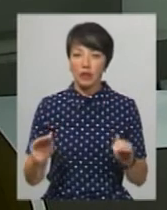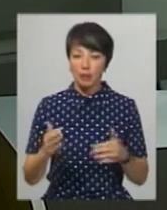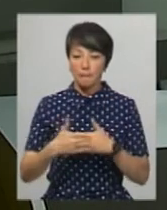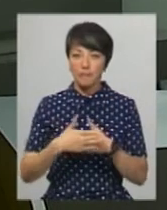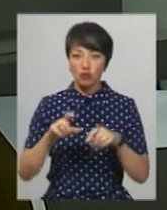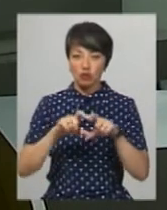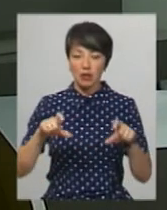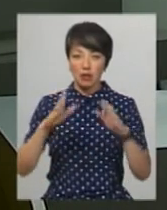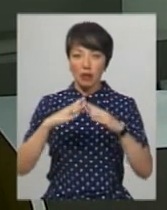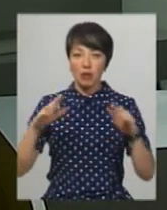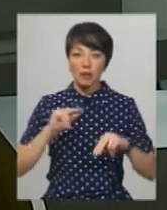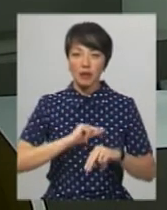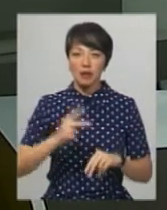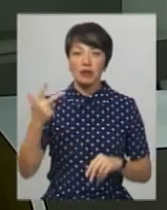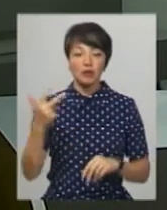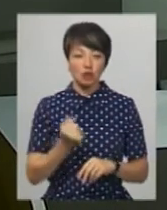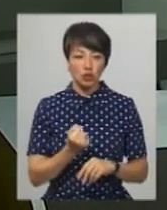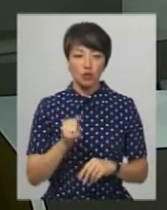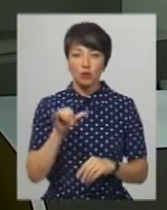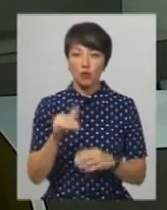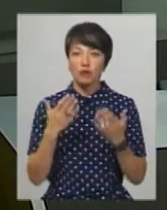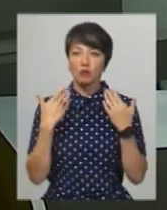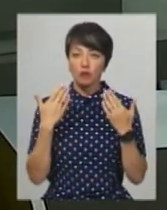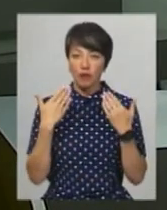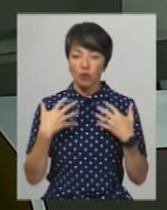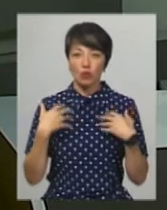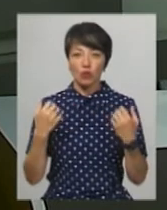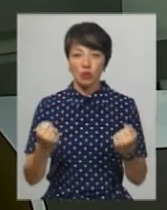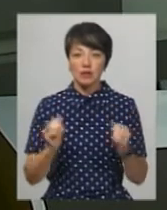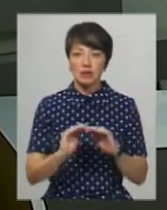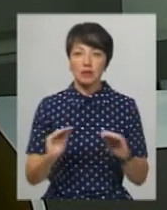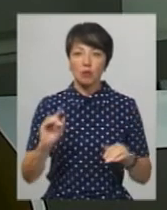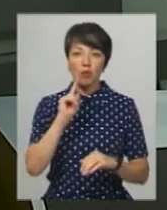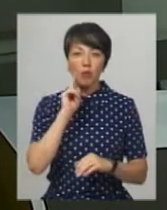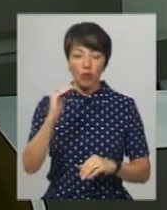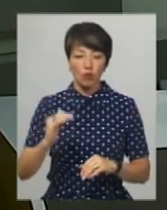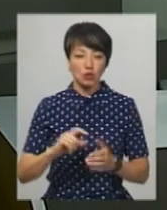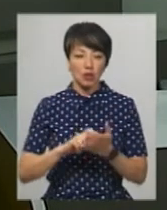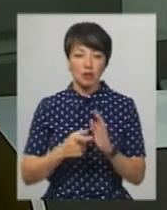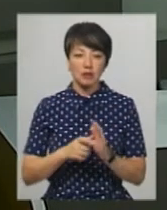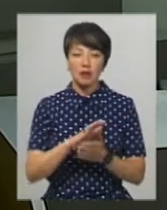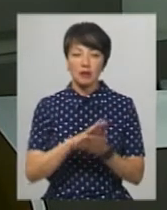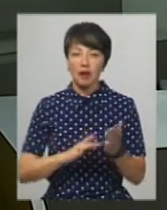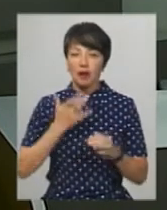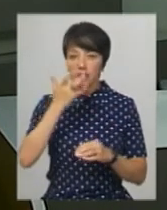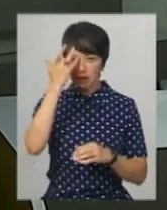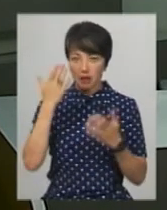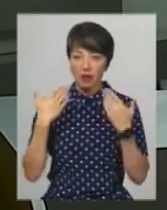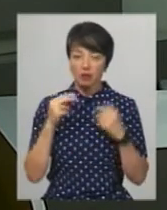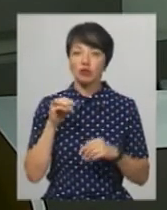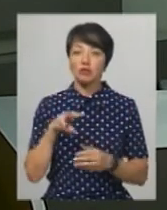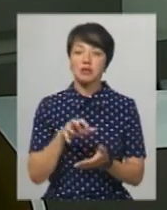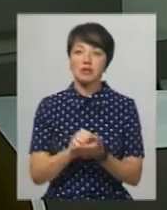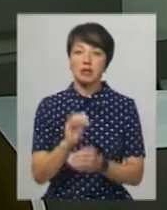пришкільні табори функціонують 3 тижні. У них відпочивали та оздоровлювалися учні молодших класів. Далі – літні канікули. Чим